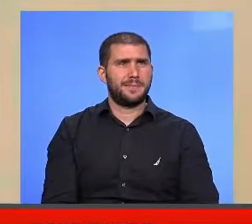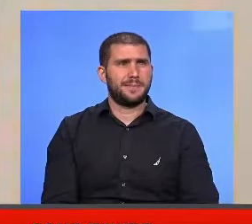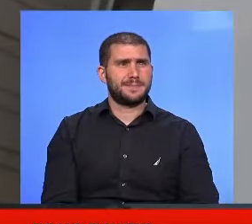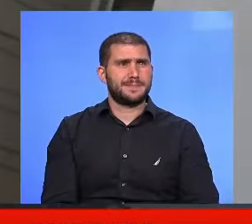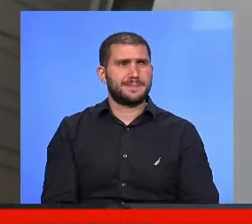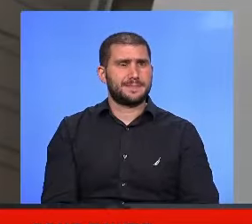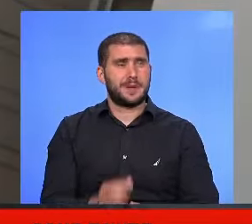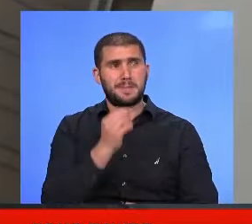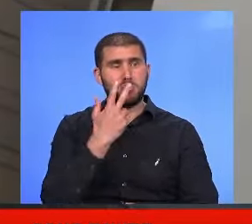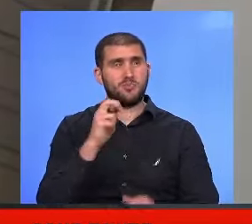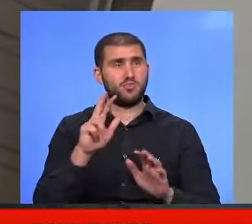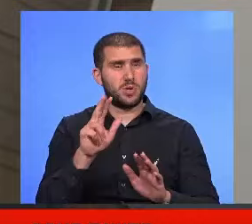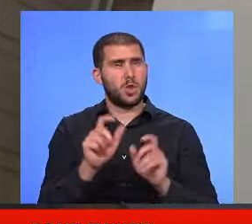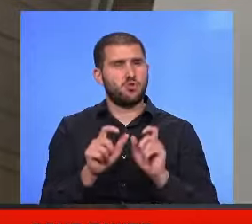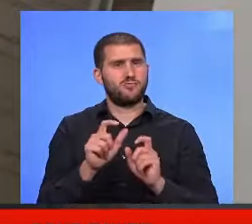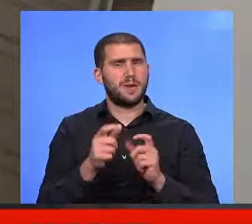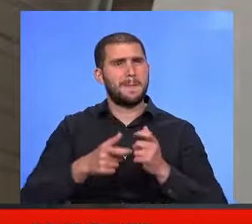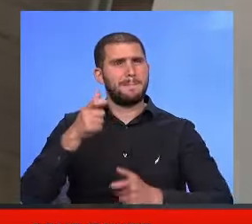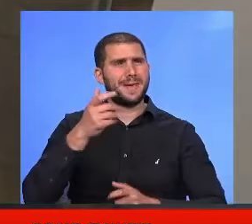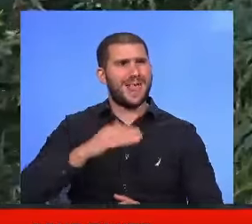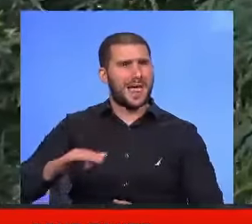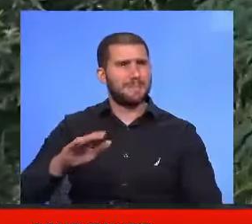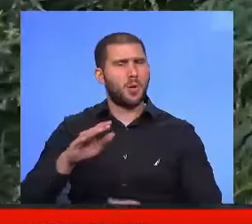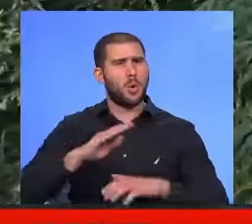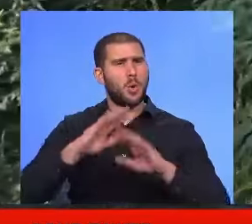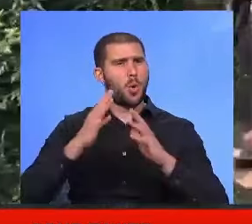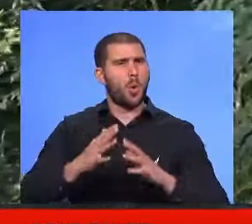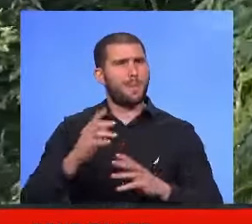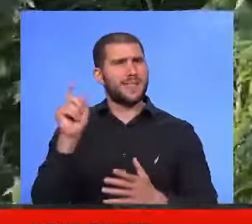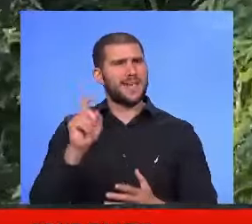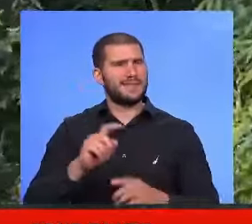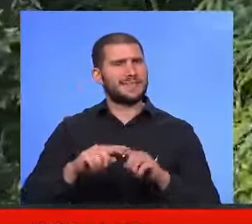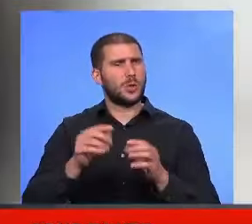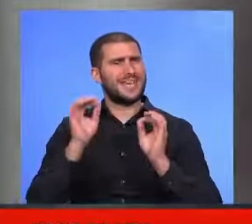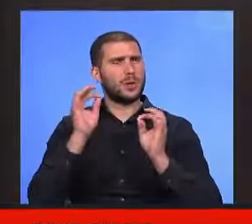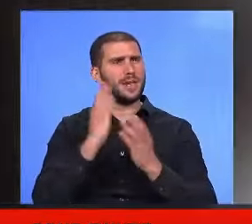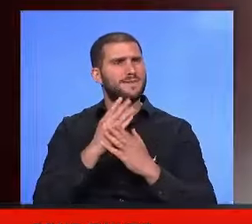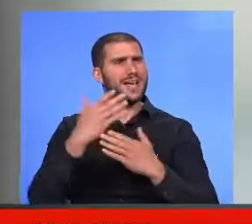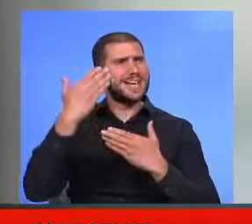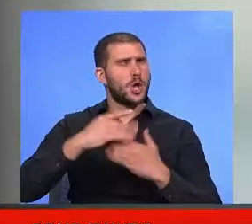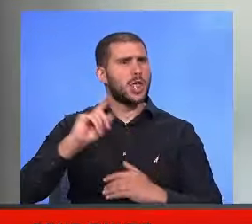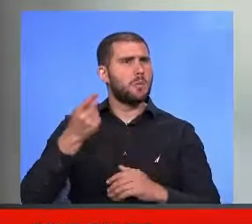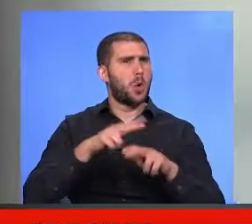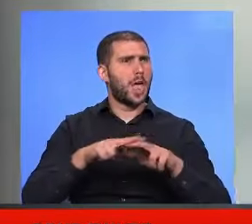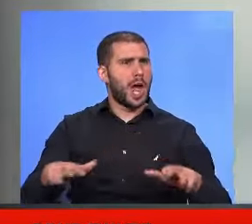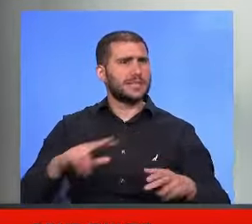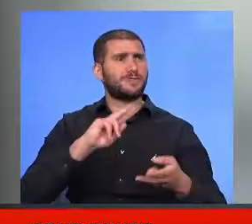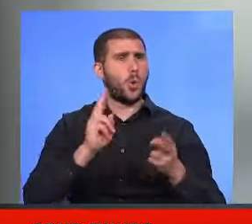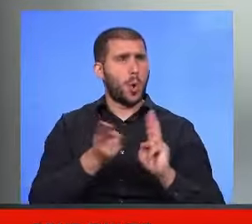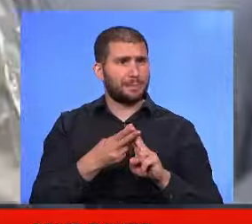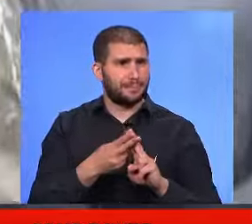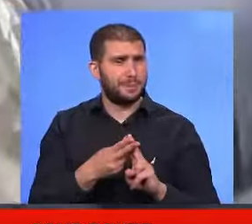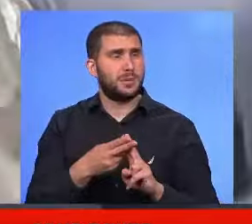הוא בן 38, תושב מגדל העמק, אומן גרפיטי עם סגנון ייחודי שכבר הספיק לצייר על קירות בכל רחבי הארץ והעולם.